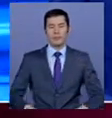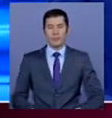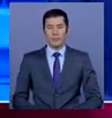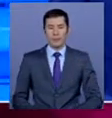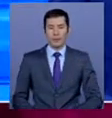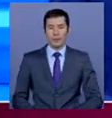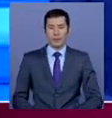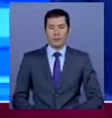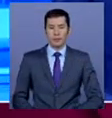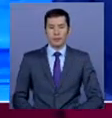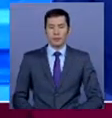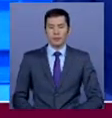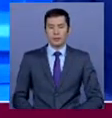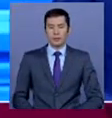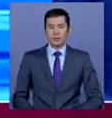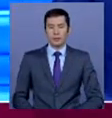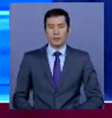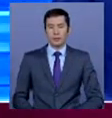Жазира, сіз байланыстасыз?